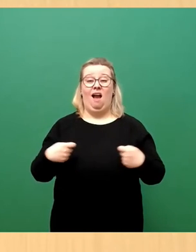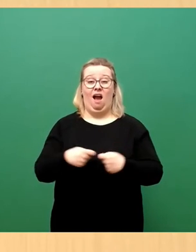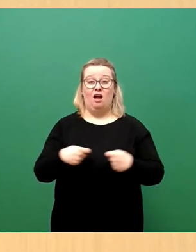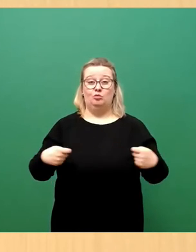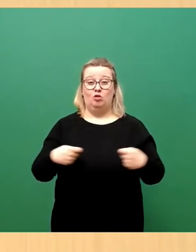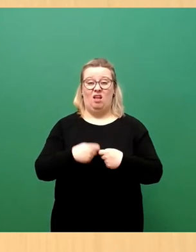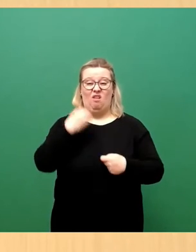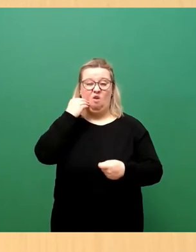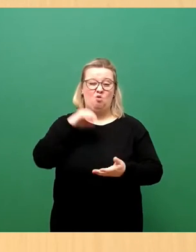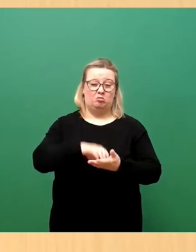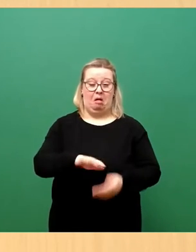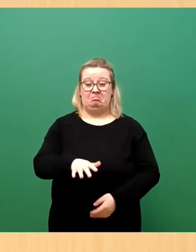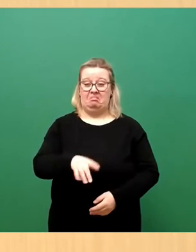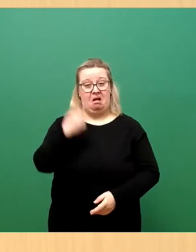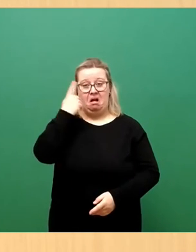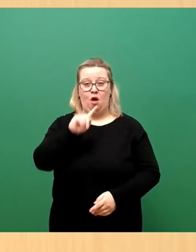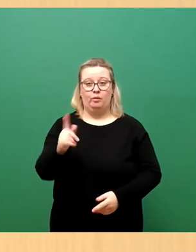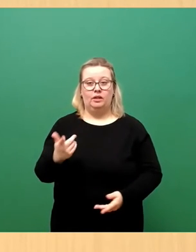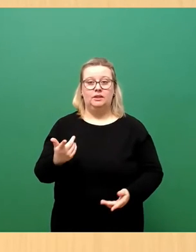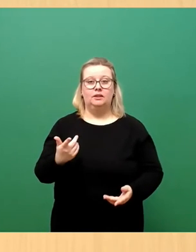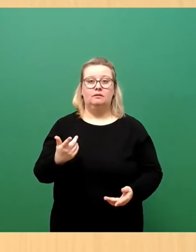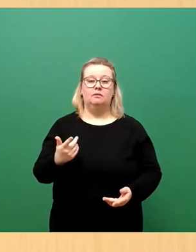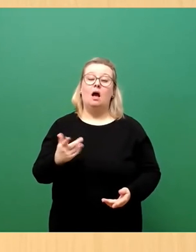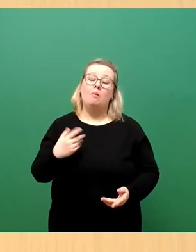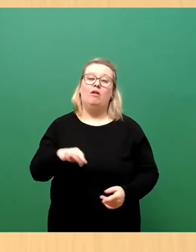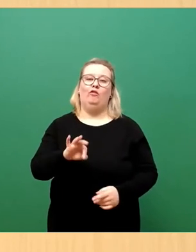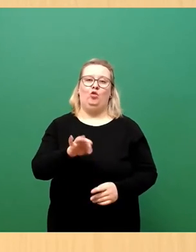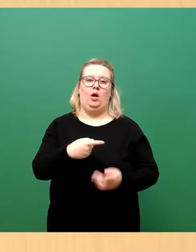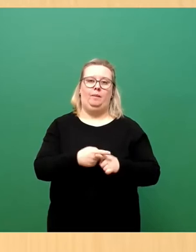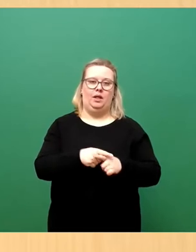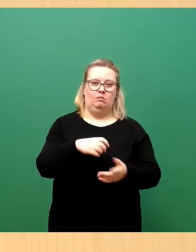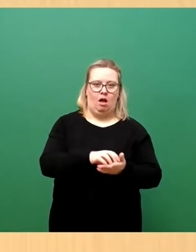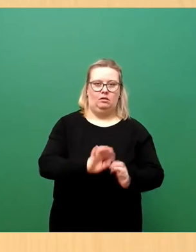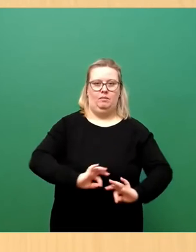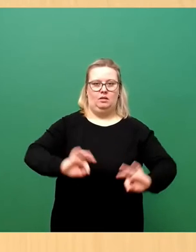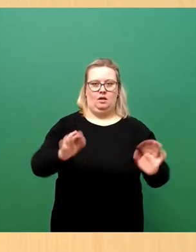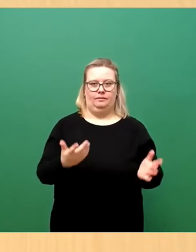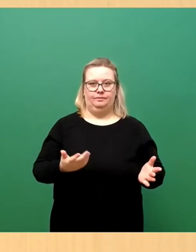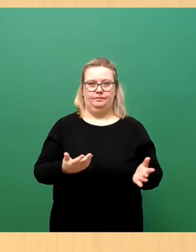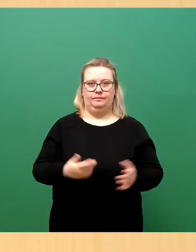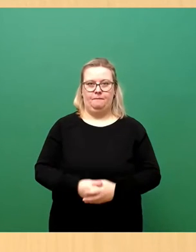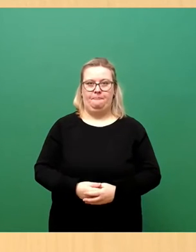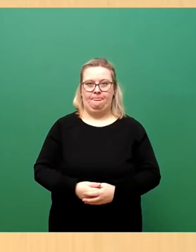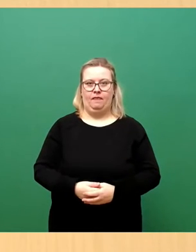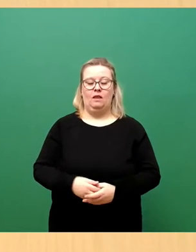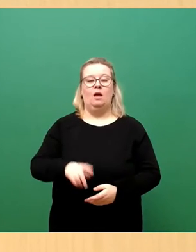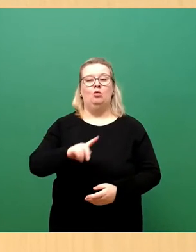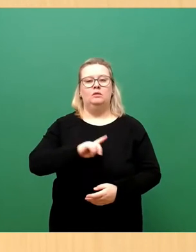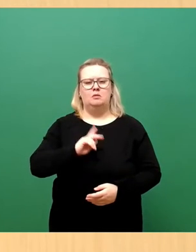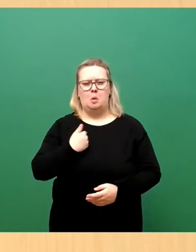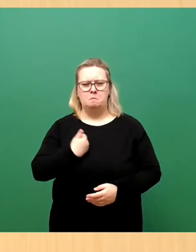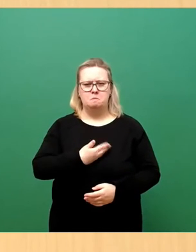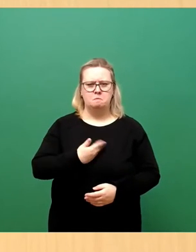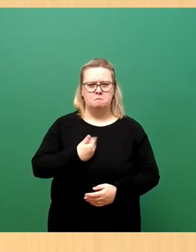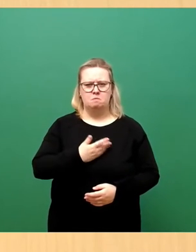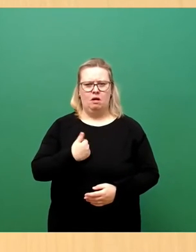tragen können. Was natürlich aber positiv für den Mietmarkt ist und für jeden einzelnen Mieter. Da bin ich dann auch mehr als irritiert, was für Argumente